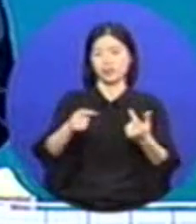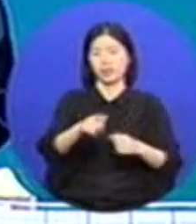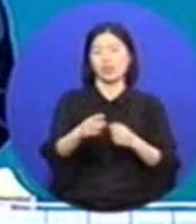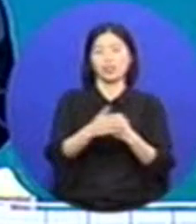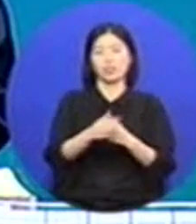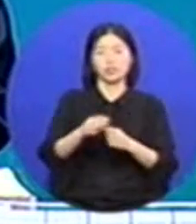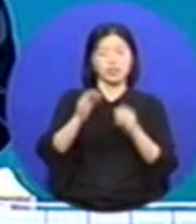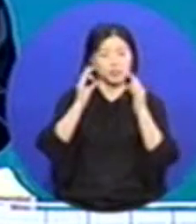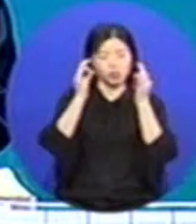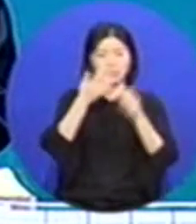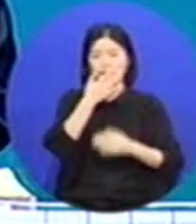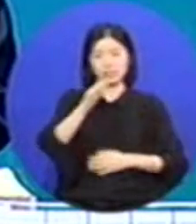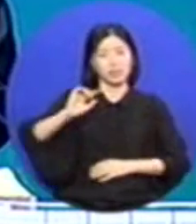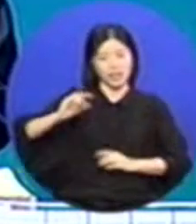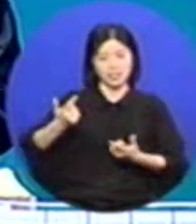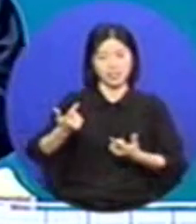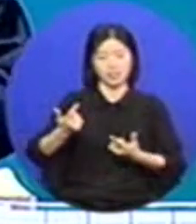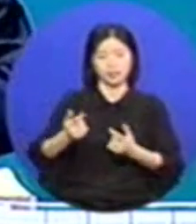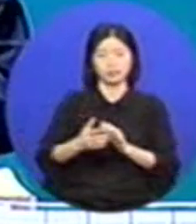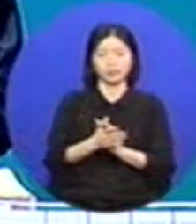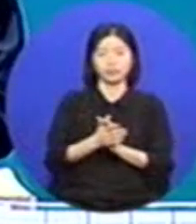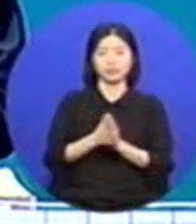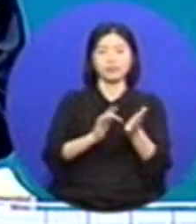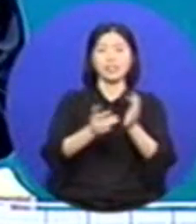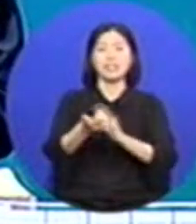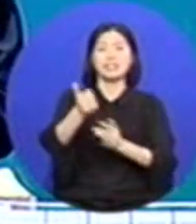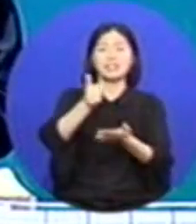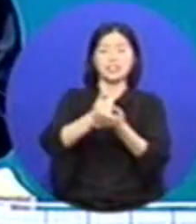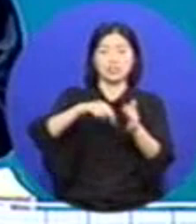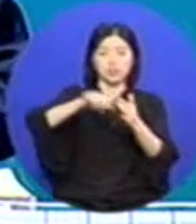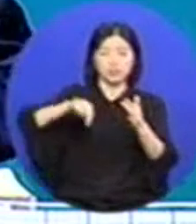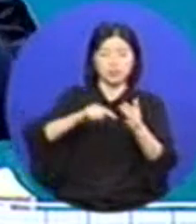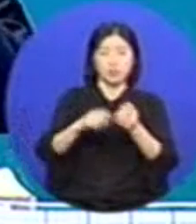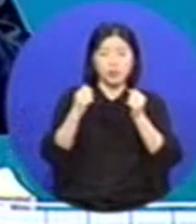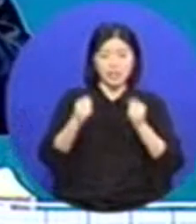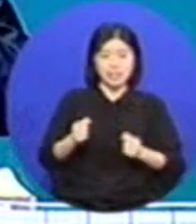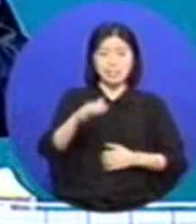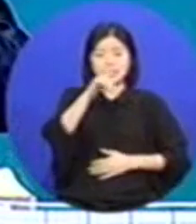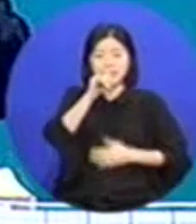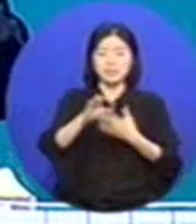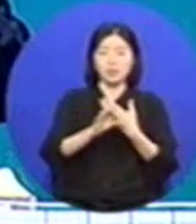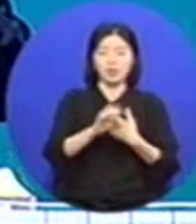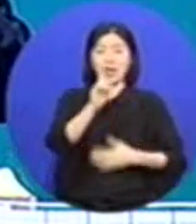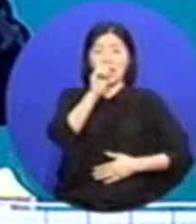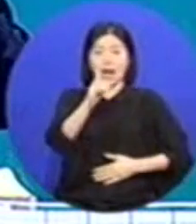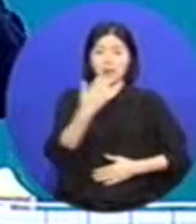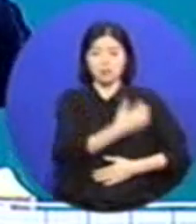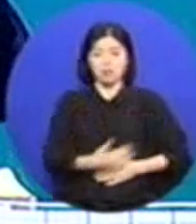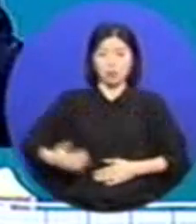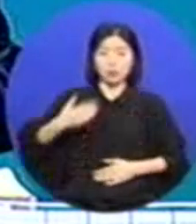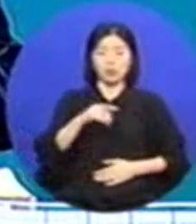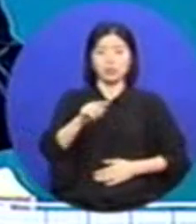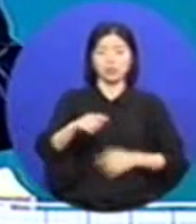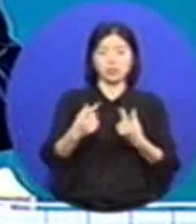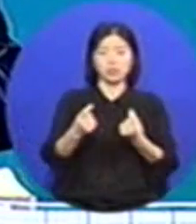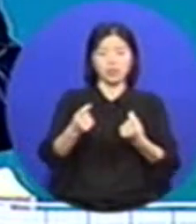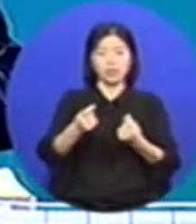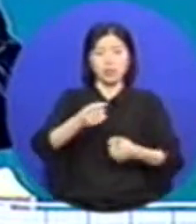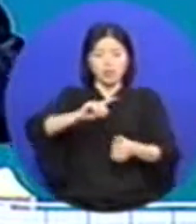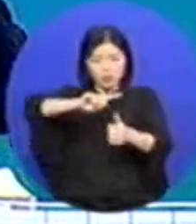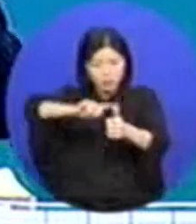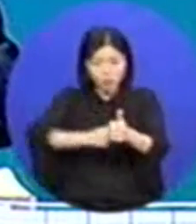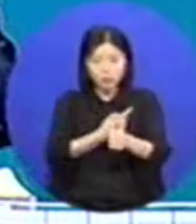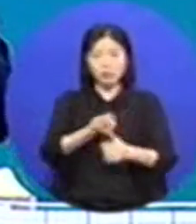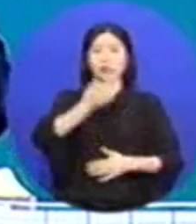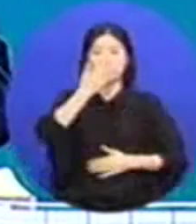지지도 않아요 예수님 안에 있으면 한 몸으로 그렇게 믿어지니 어떻게 해요